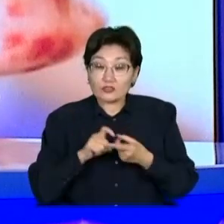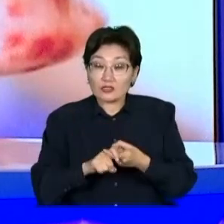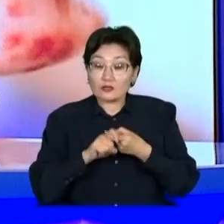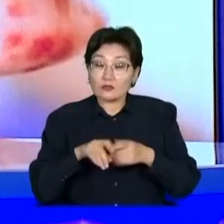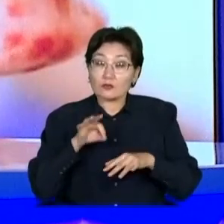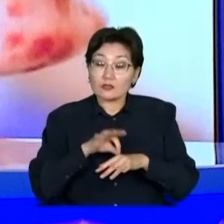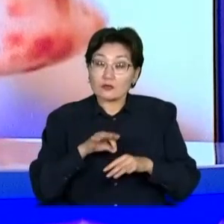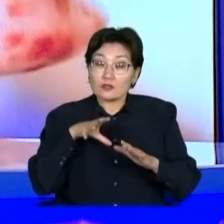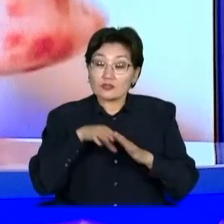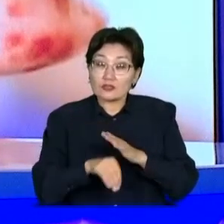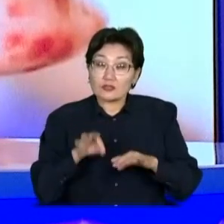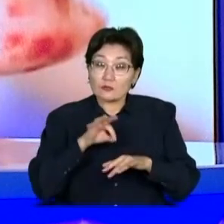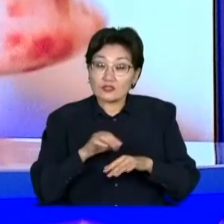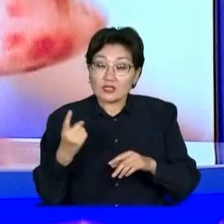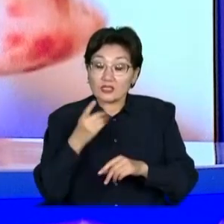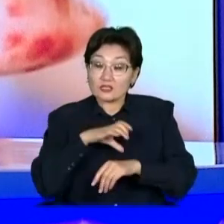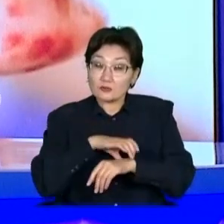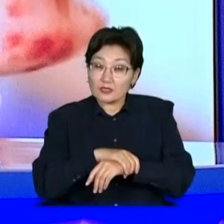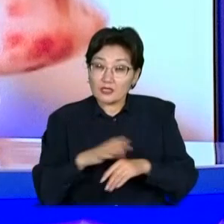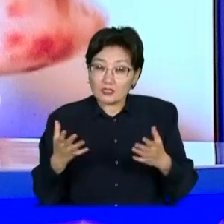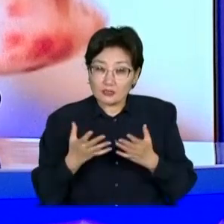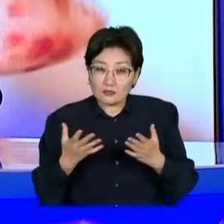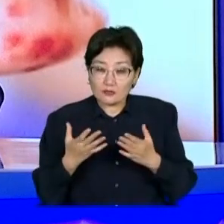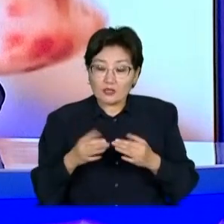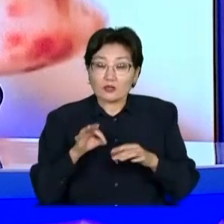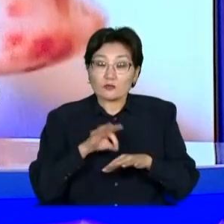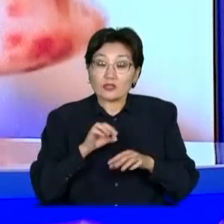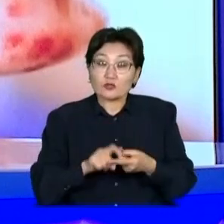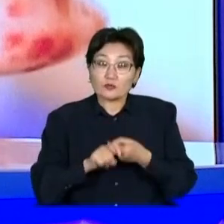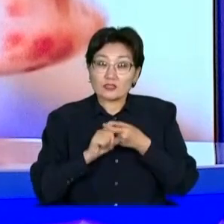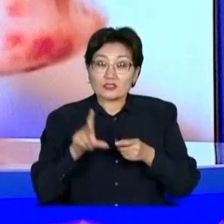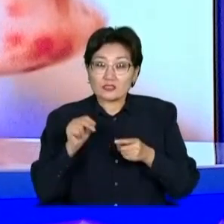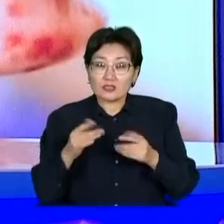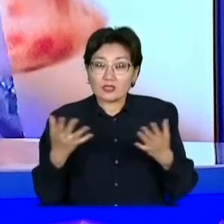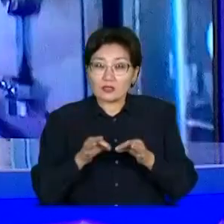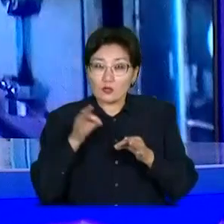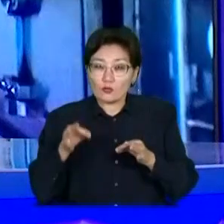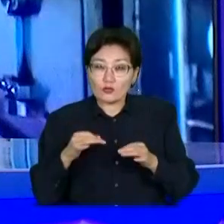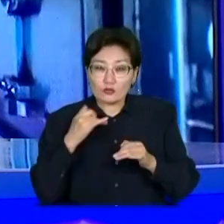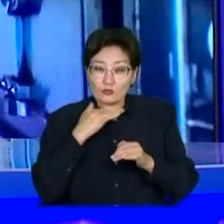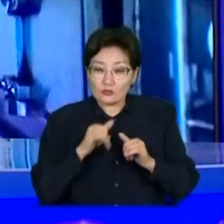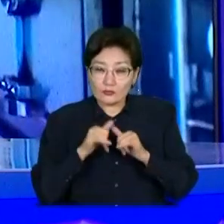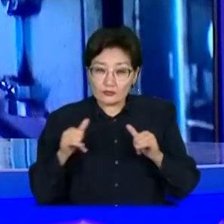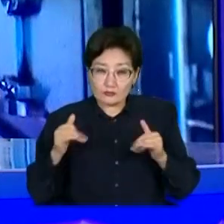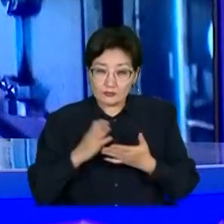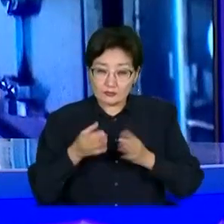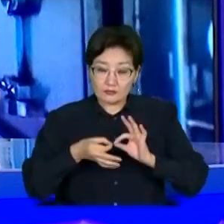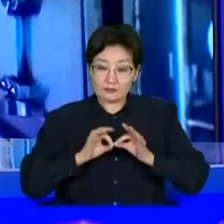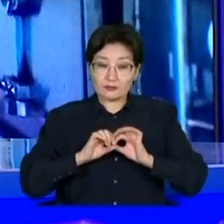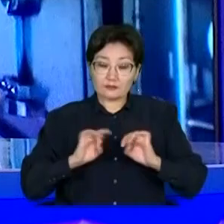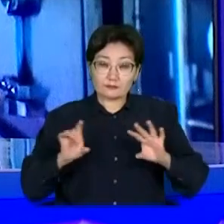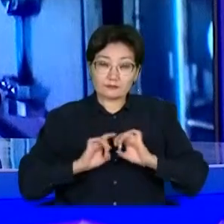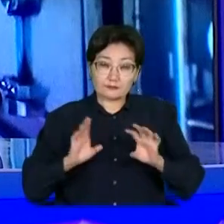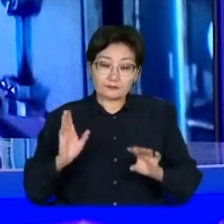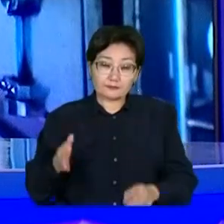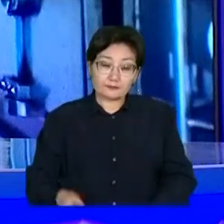ауруға жататын бұл дерттің алғашқы симптомдары қандай? Кеселді жұқтырғандар саны қай өңірде көп? Өмір Серікбекұлы толығырақ